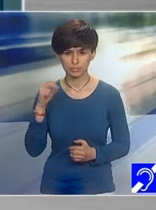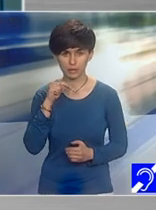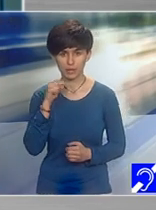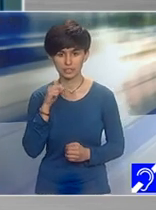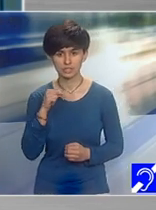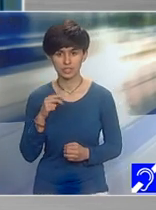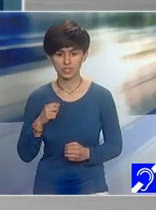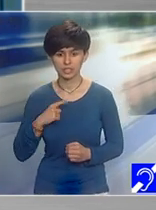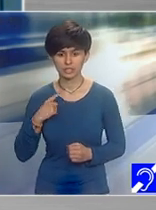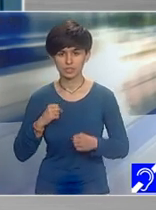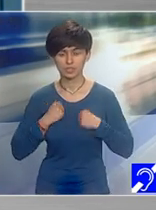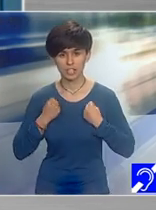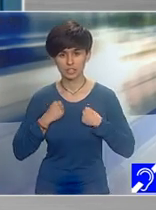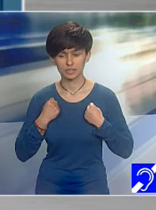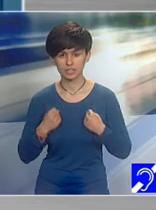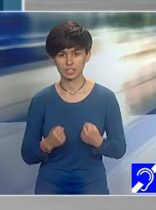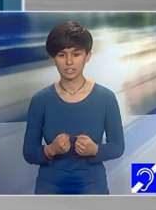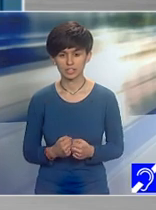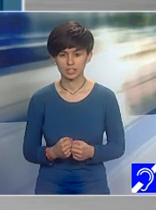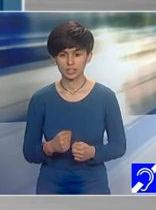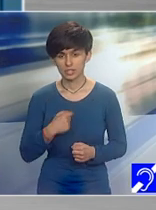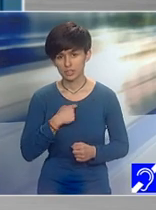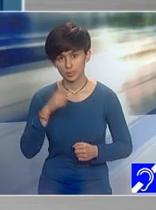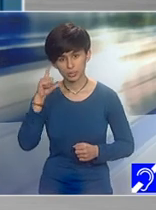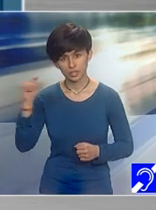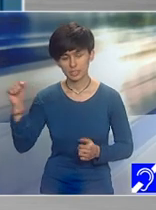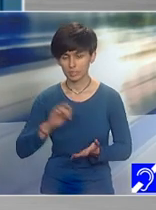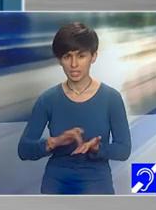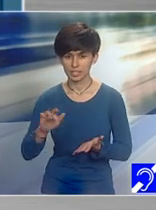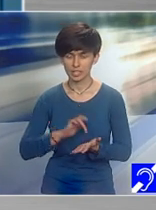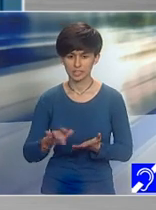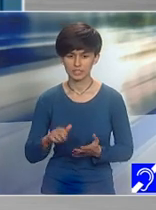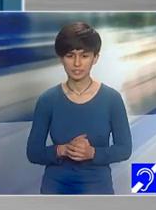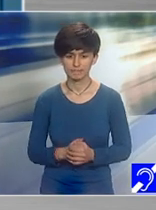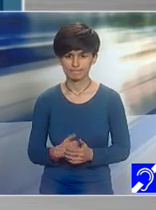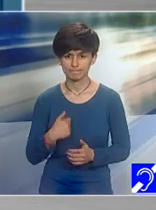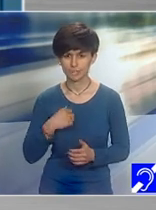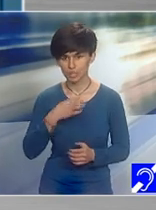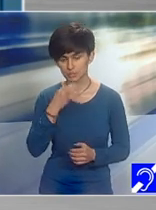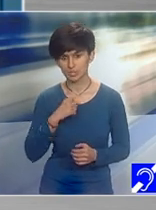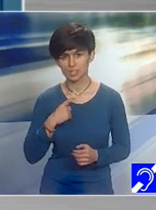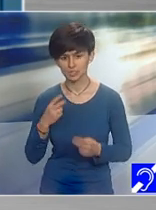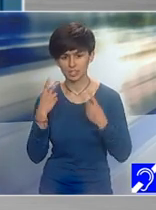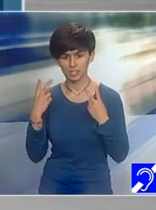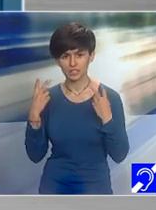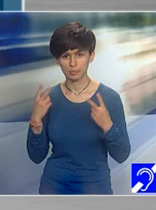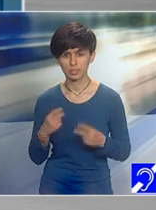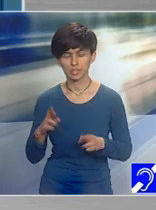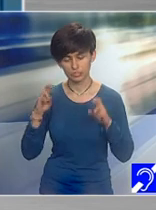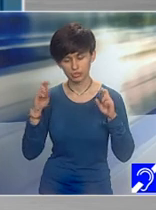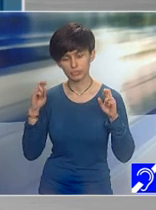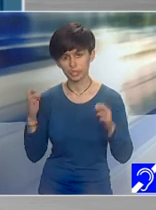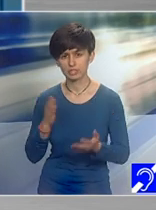doar după masă și atunci dimineața pot să meargă gratis, fără să-i coste nimic. De asta am zis că e foarte important. Și eu sper să-l finalizăm cât mai repede, chiar